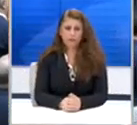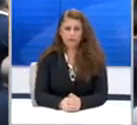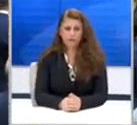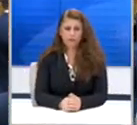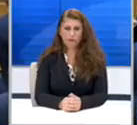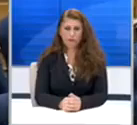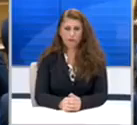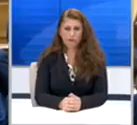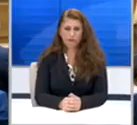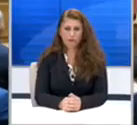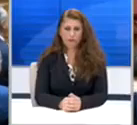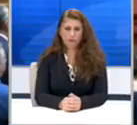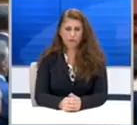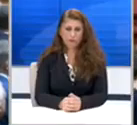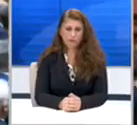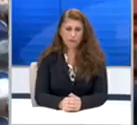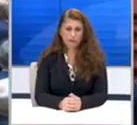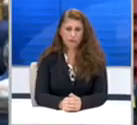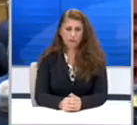πολίτευμα.